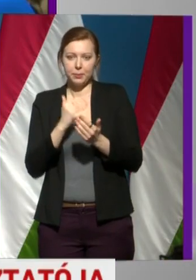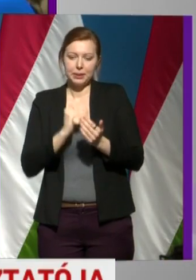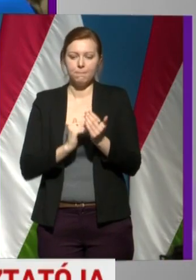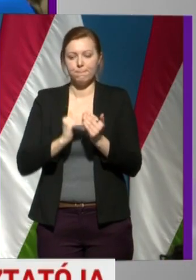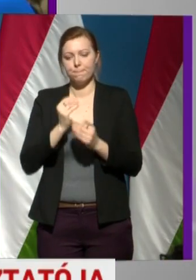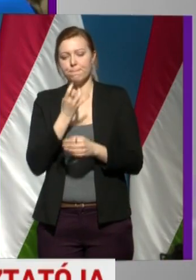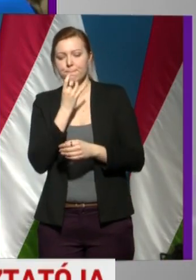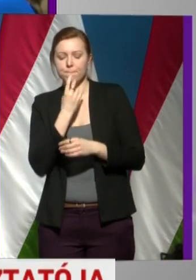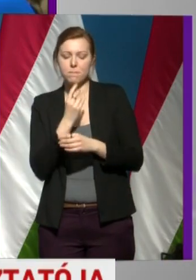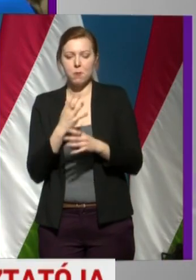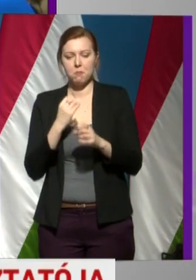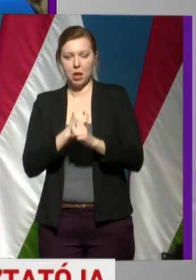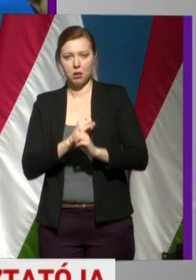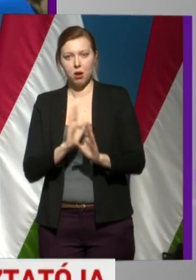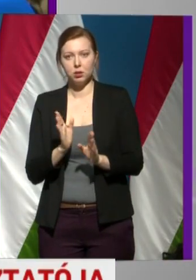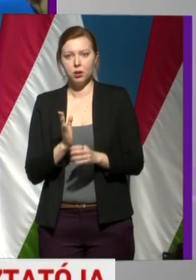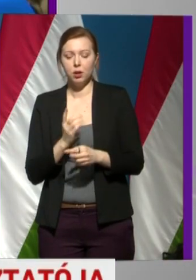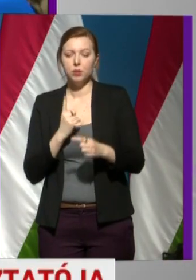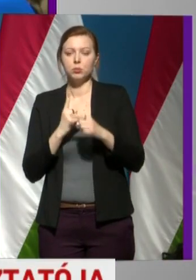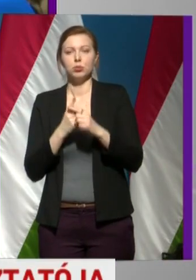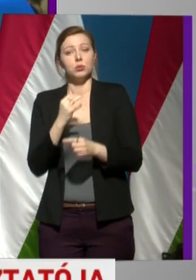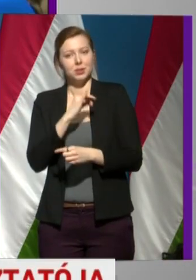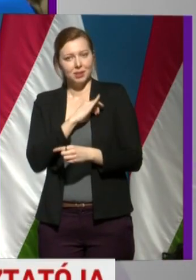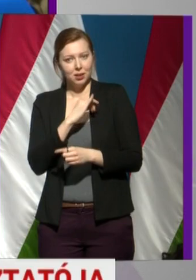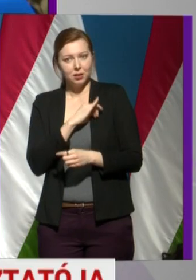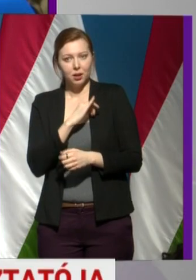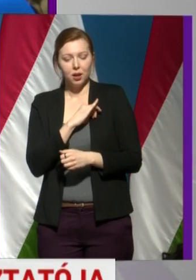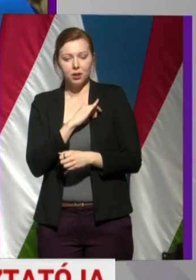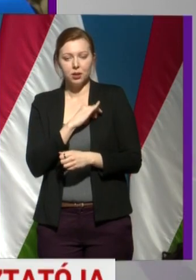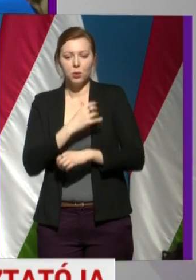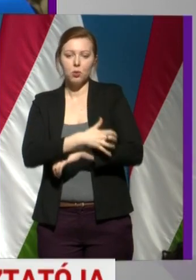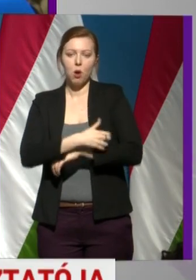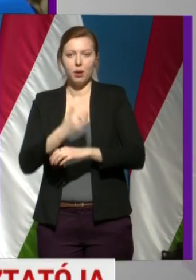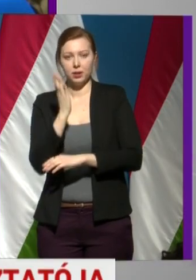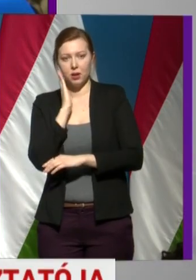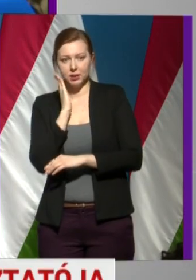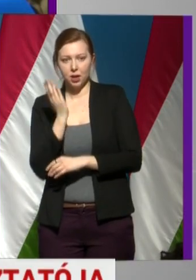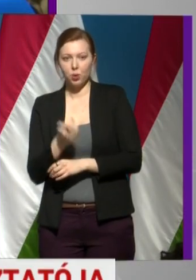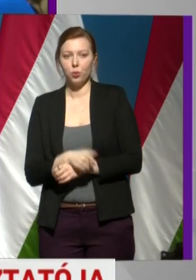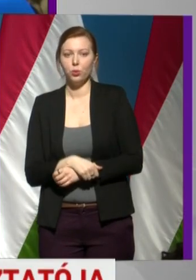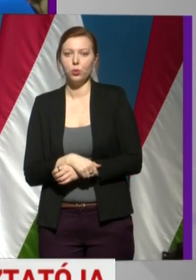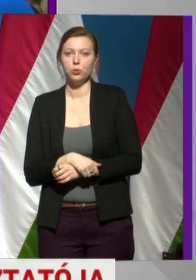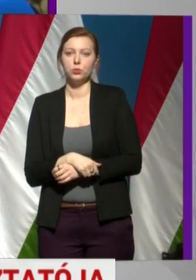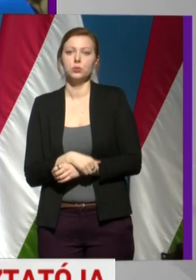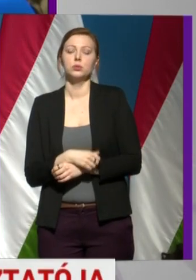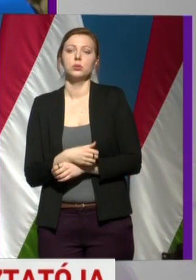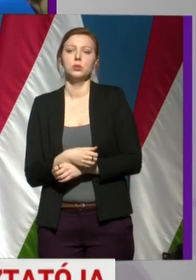fokozottabban fogja betartatni, illetve az is érdekelne, hogy a hajléktalan szállókon